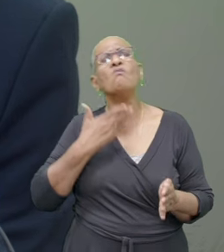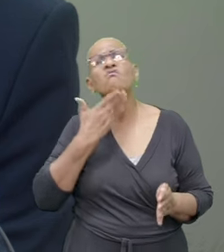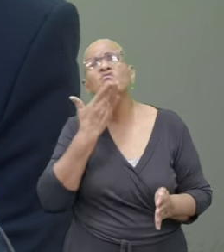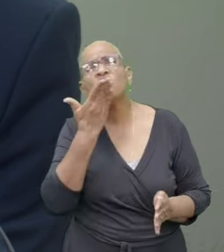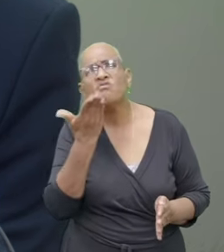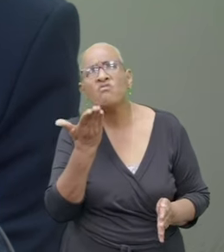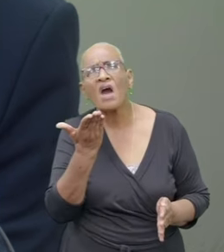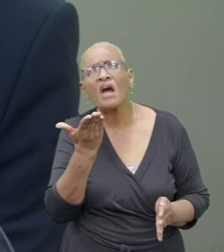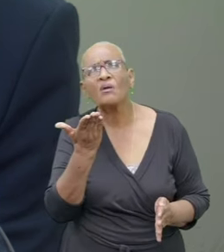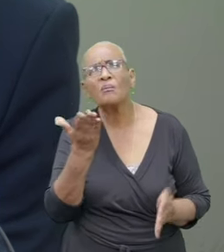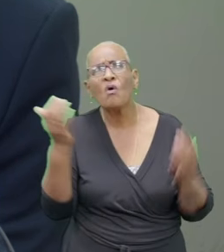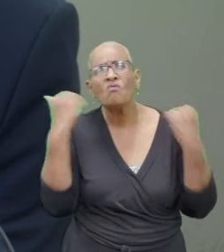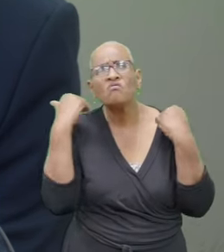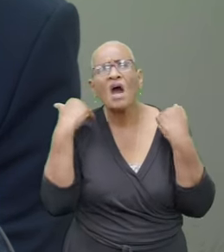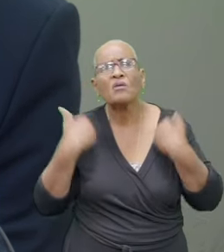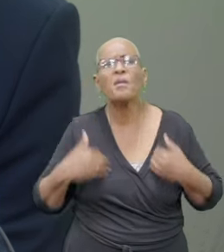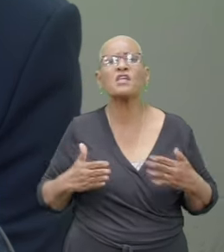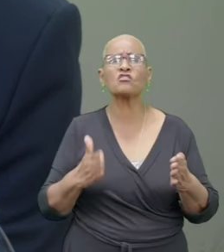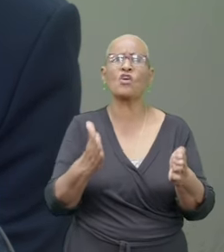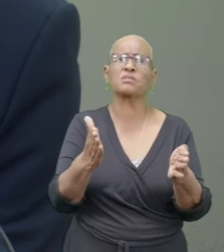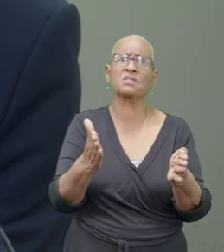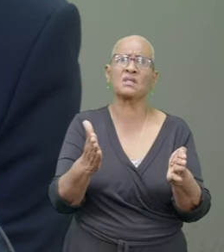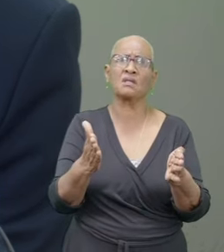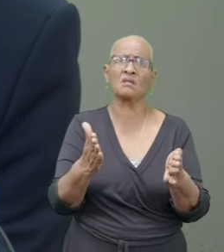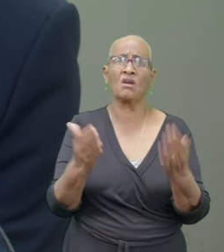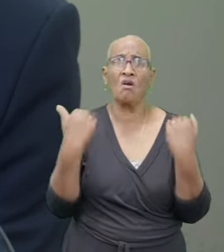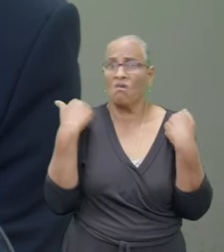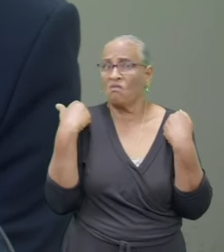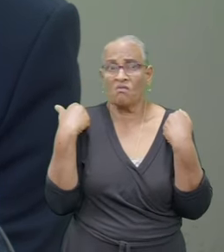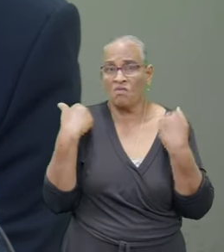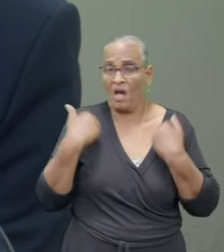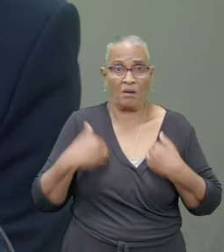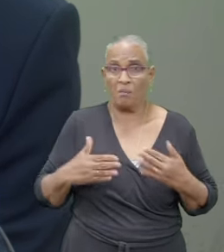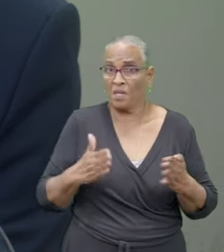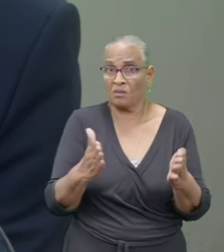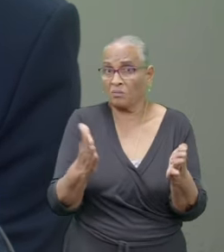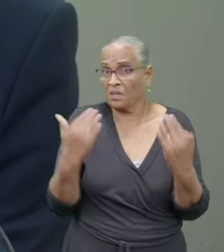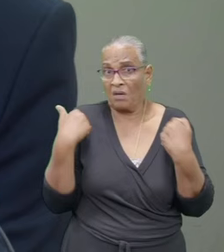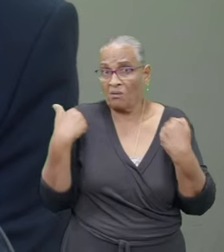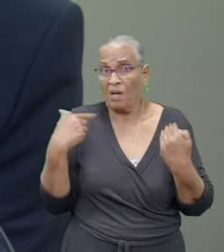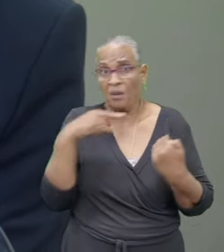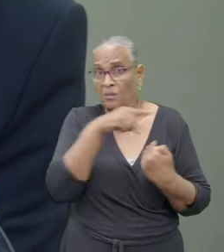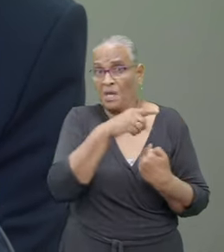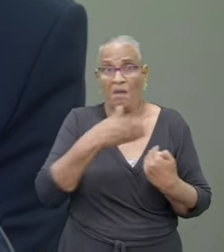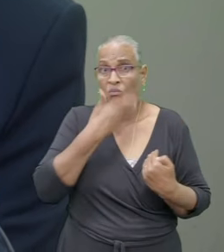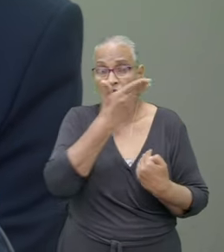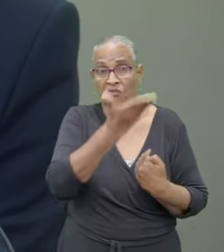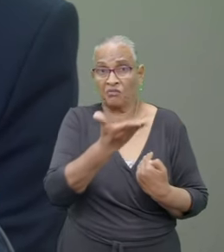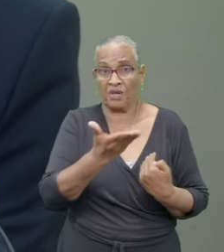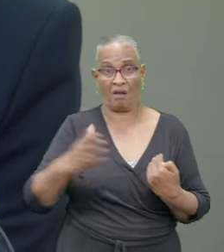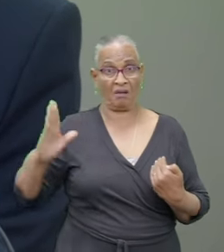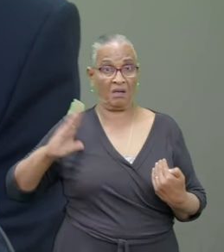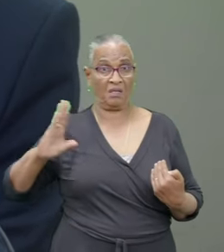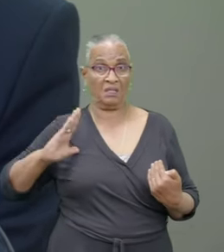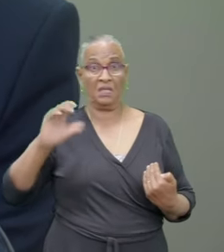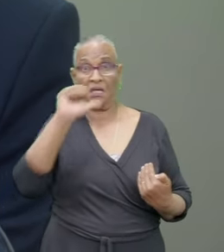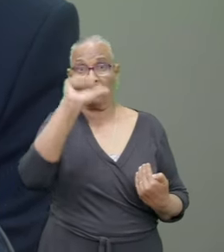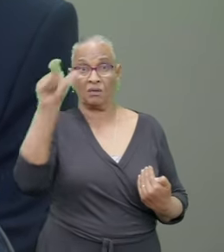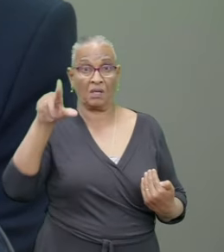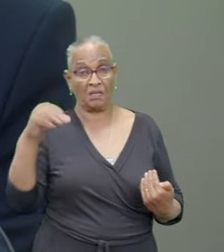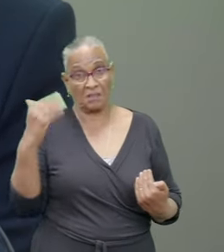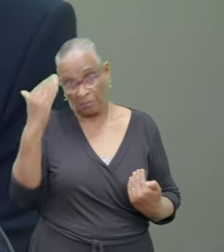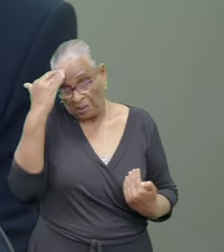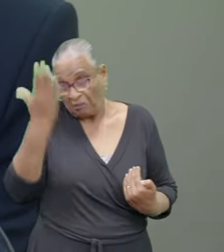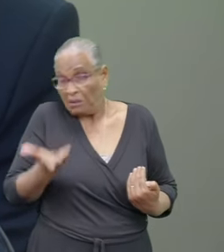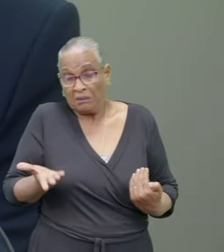zijn er mensen op straat? Die vraag moet u stellen. Ik heb geen antwoord op die vraag. Ik weet niet als de directeur van AZP weet waarom de mensen op straat